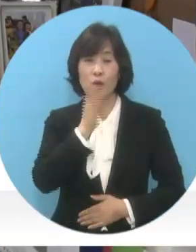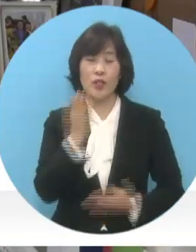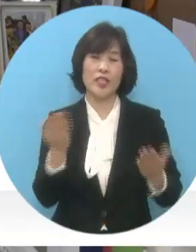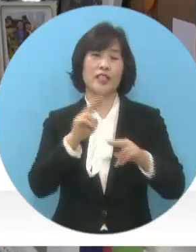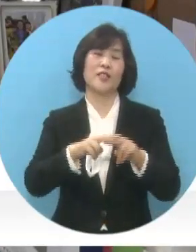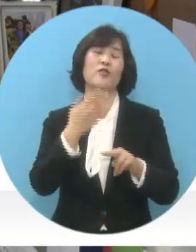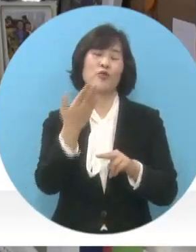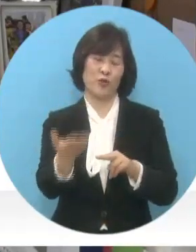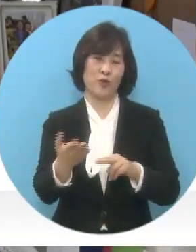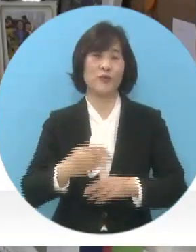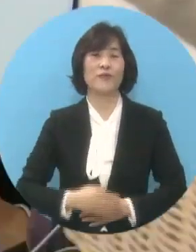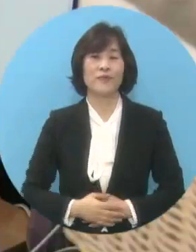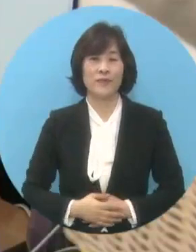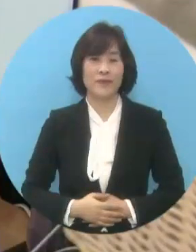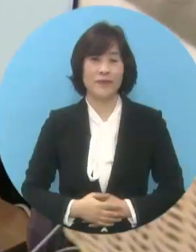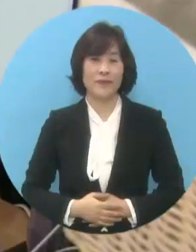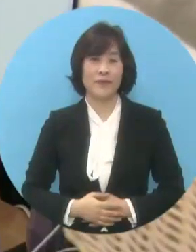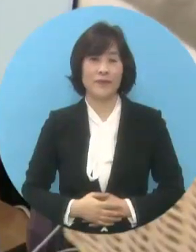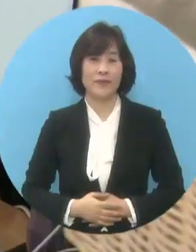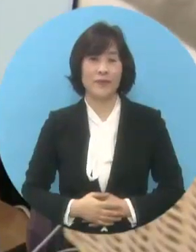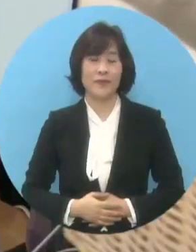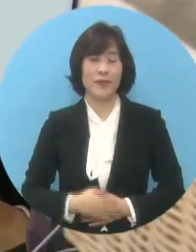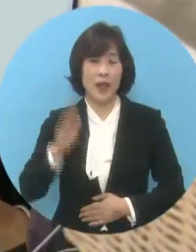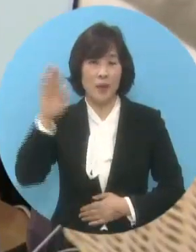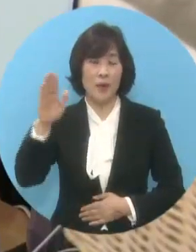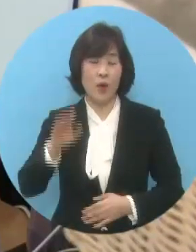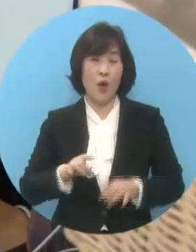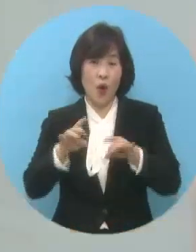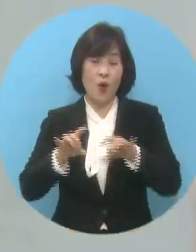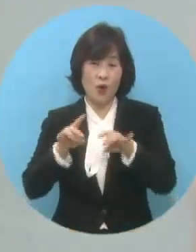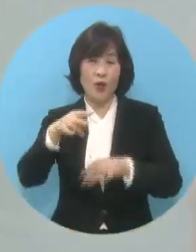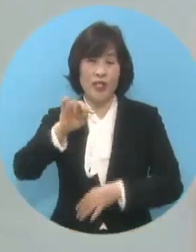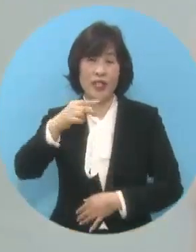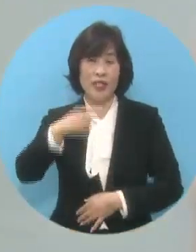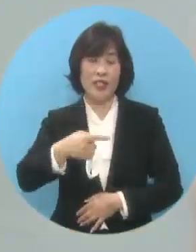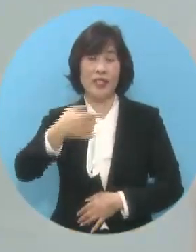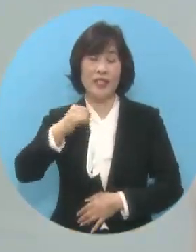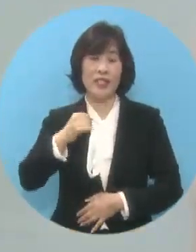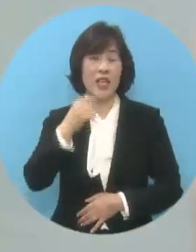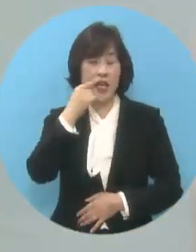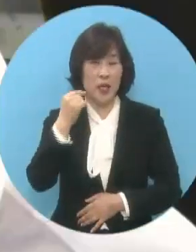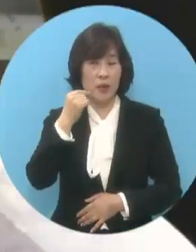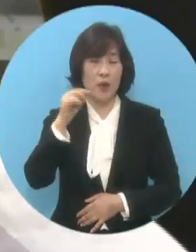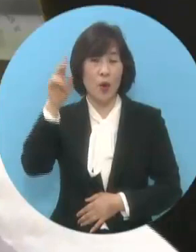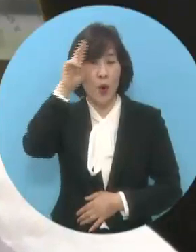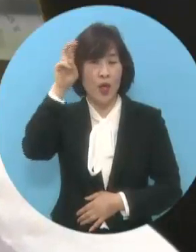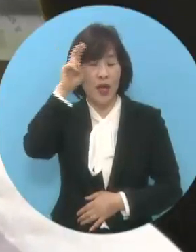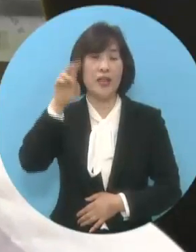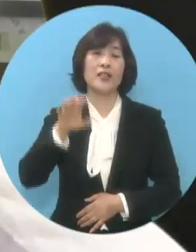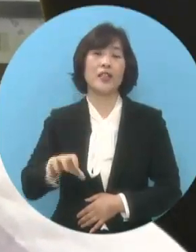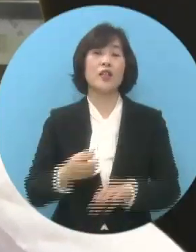어르신들에게 일자리를 창출해주고자. 앞으로 호주 시드니와 멜버른, 일본 오사카 등의 수출을 준비하고